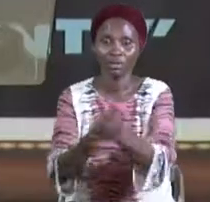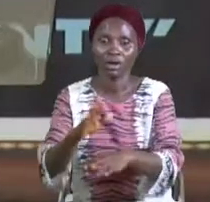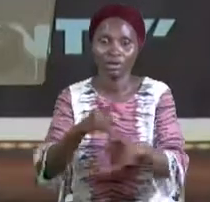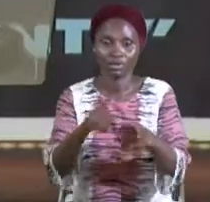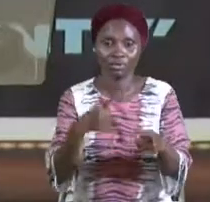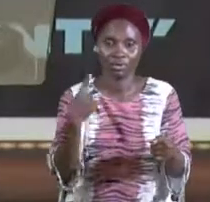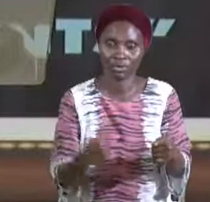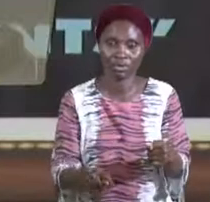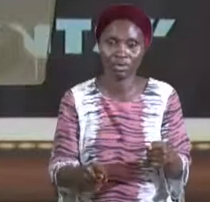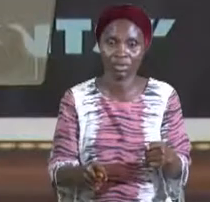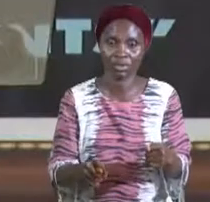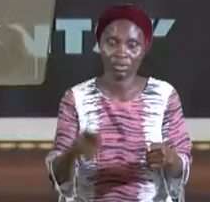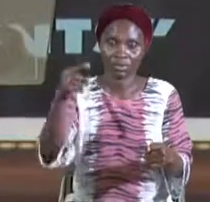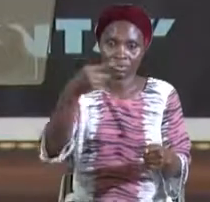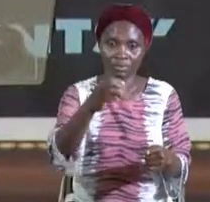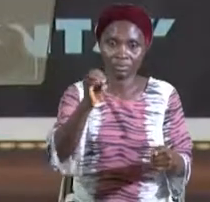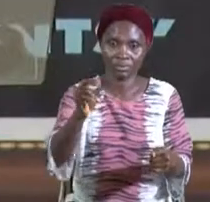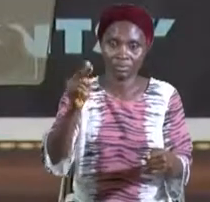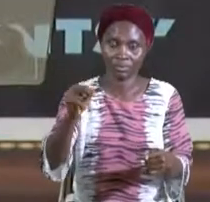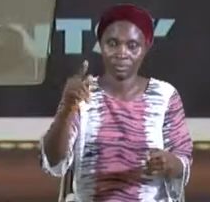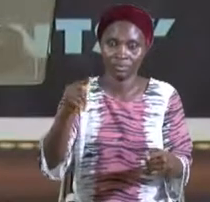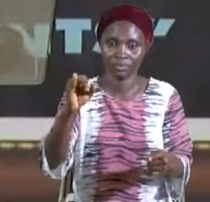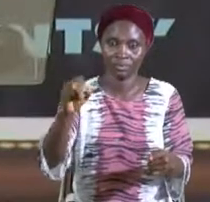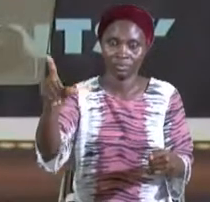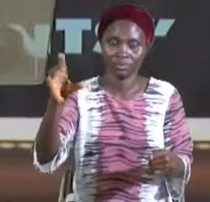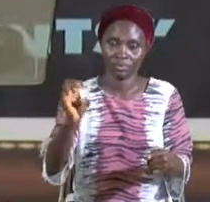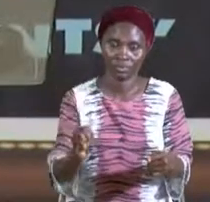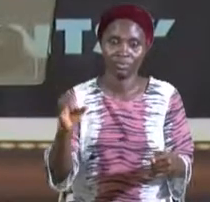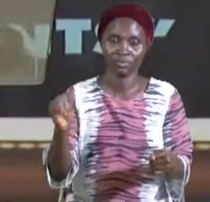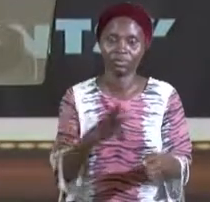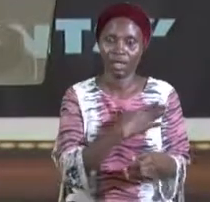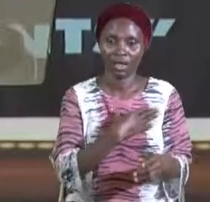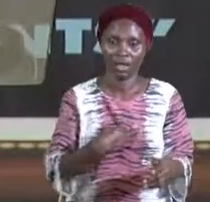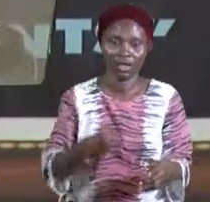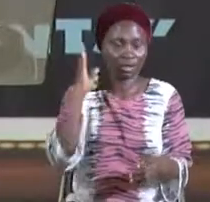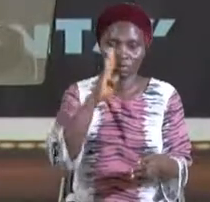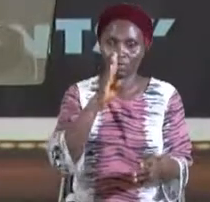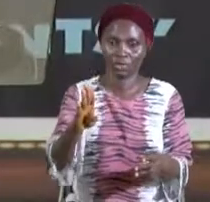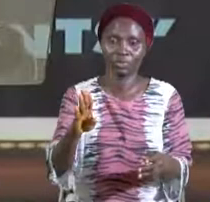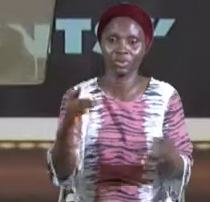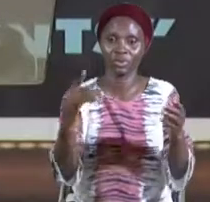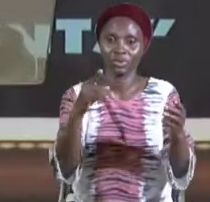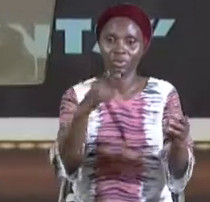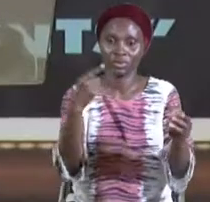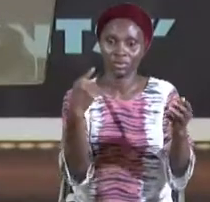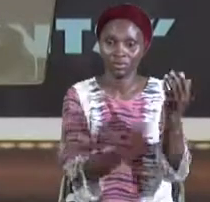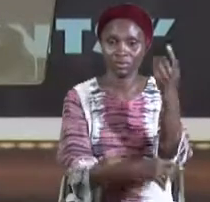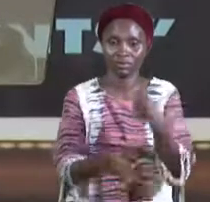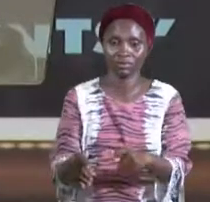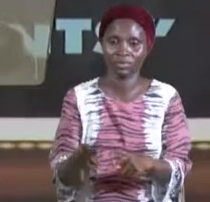Et on se moquera de lui, on l'outragera, on crachera sur lui.